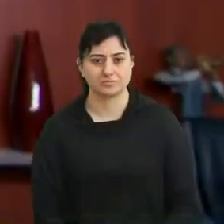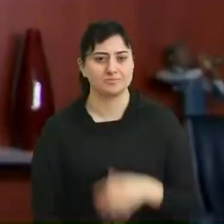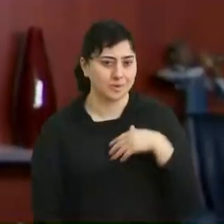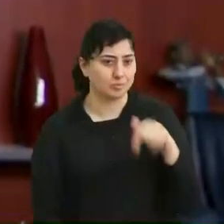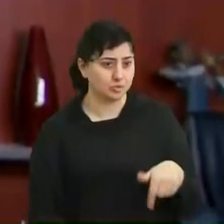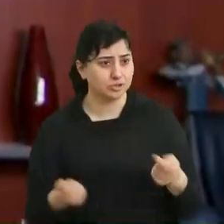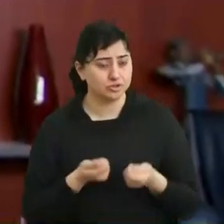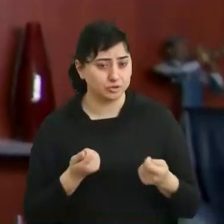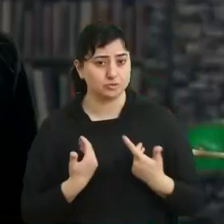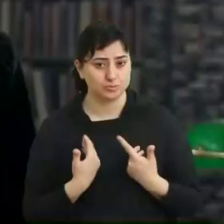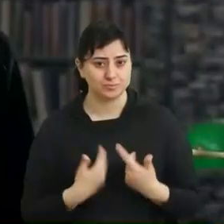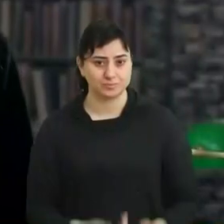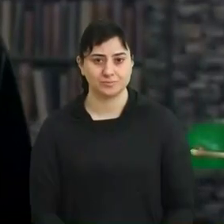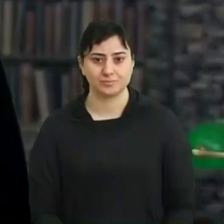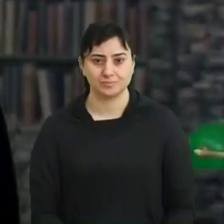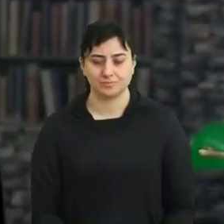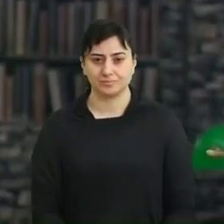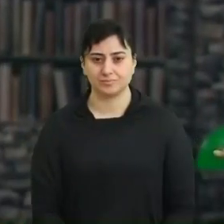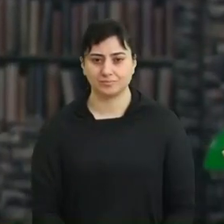Ben burada çalışıyorum.